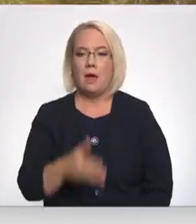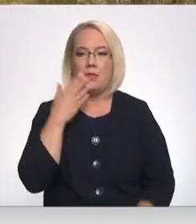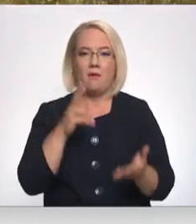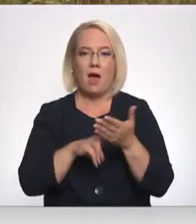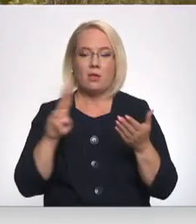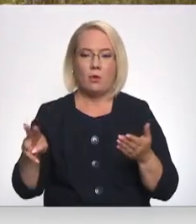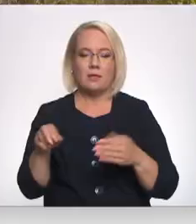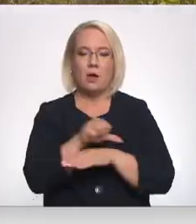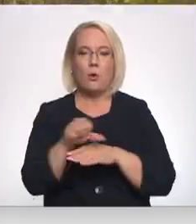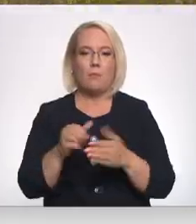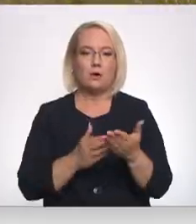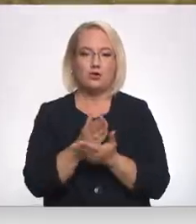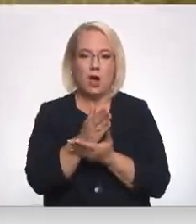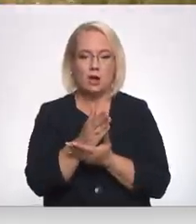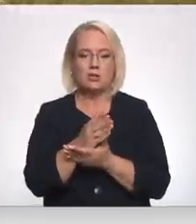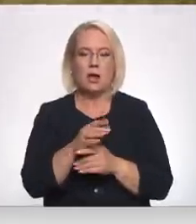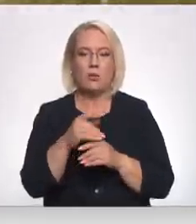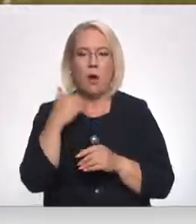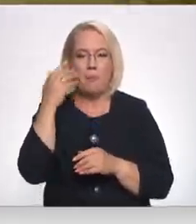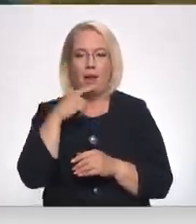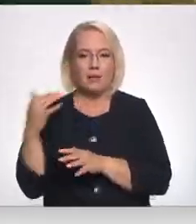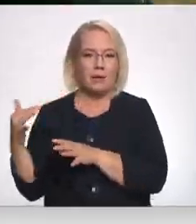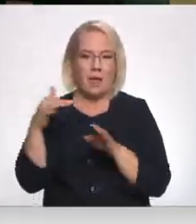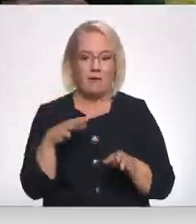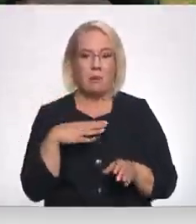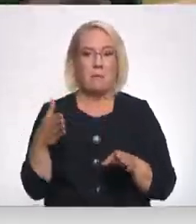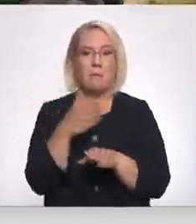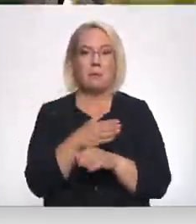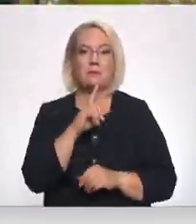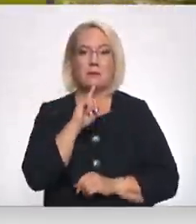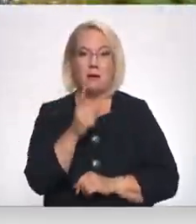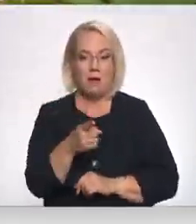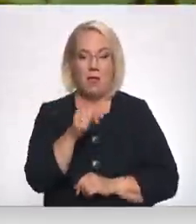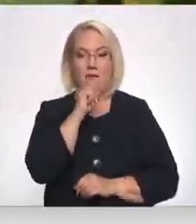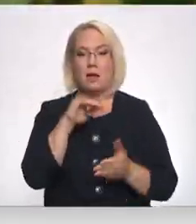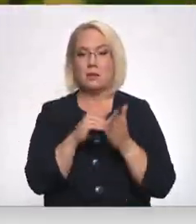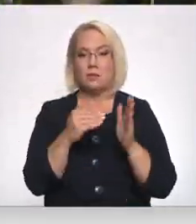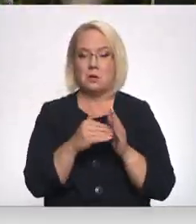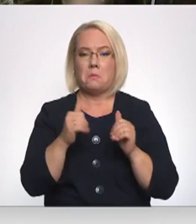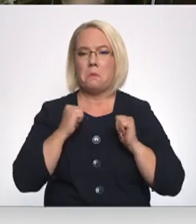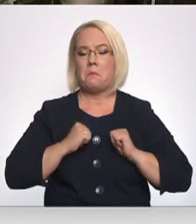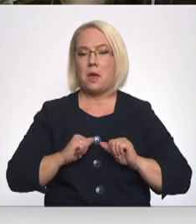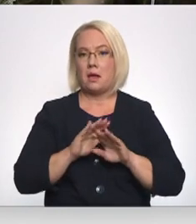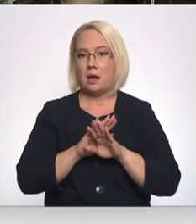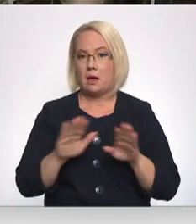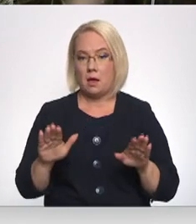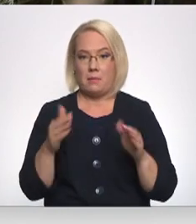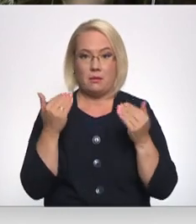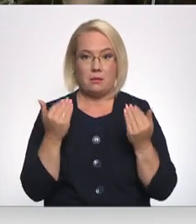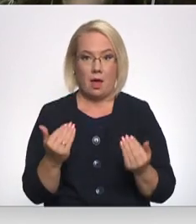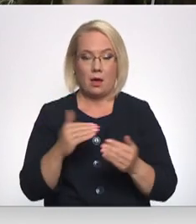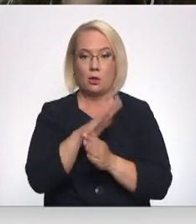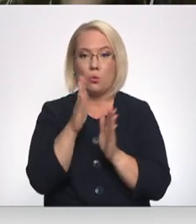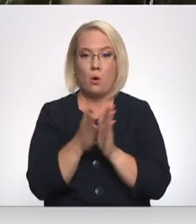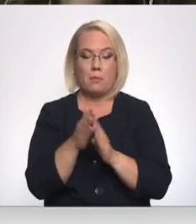robežu šķērsotā vislielākā plūsma no Baltkrievijas bija pirms gada. Vēlāk situācija kļuva mierīgāka, bet šobrīd